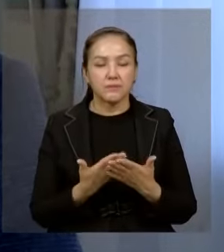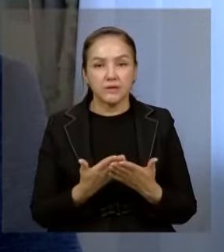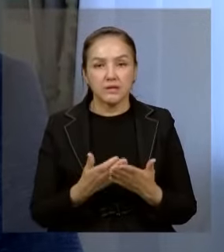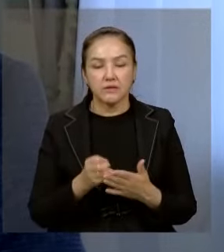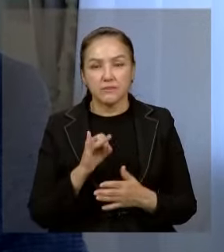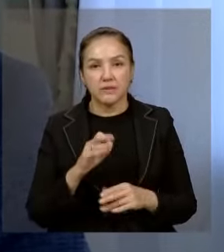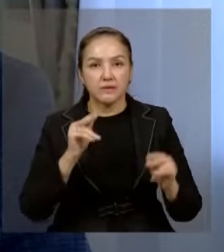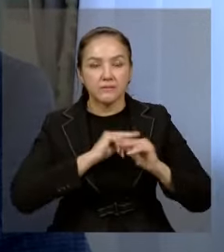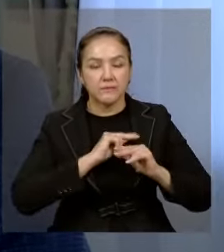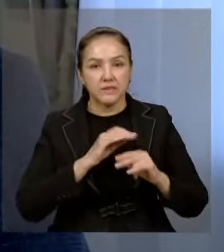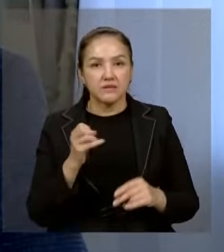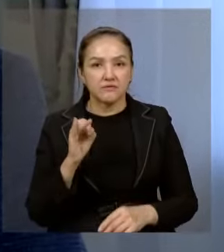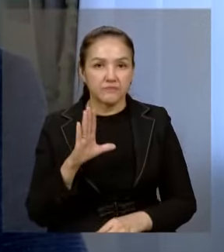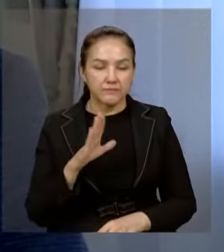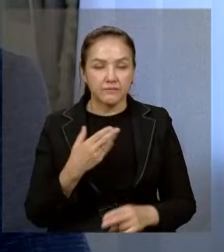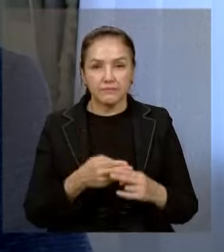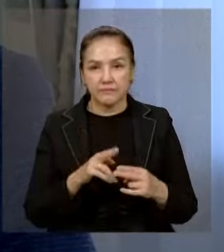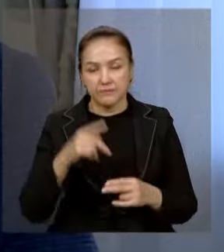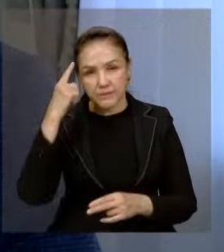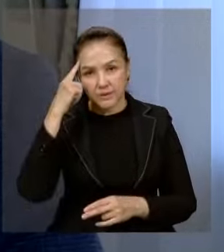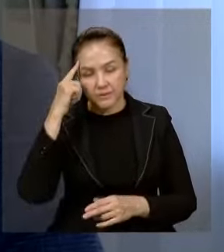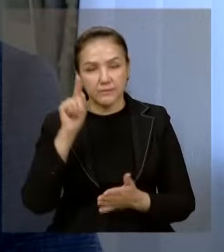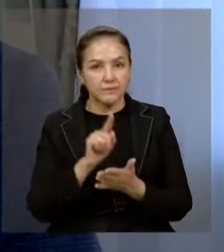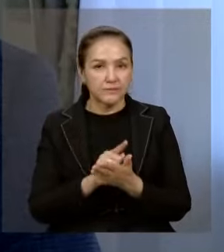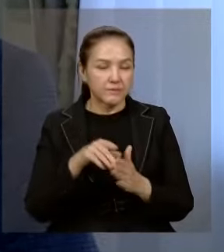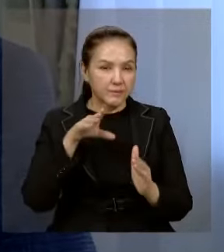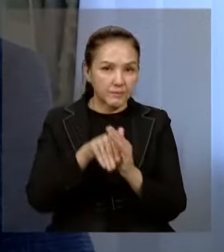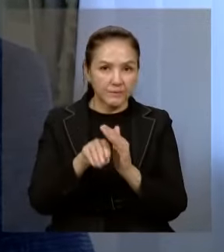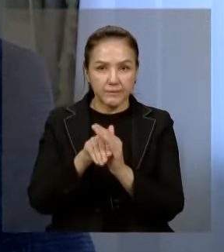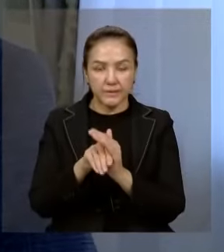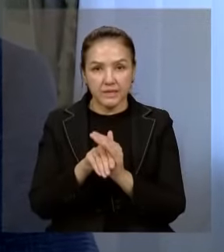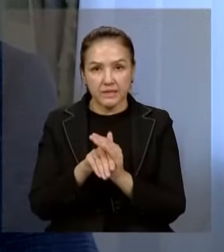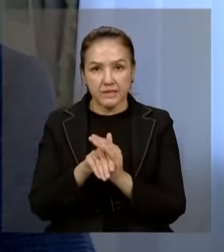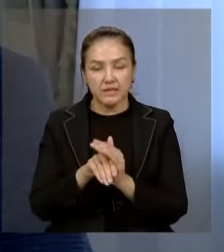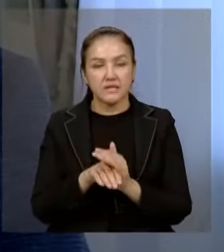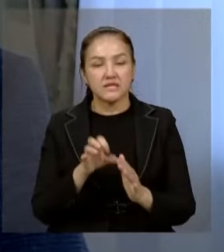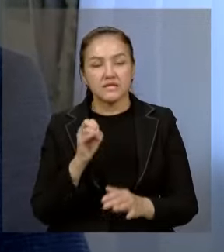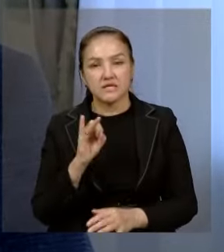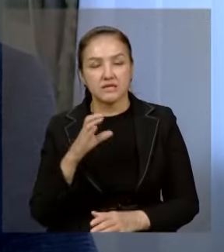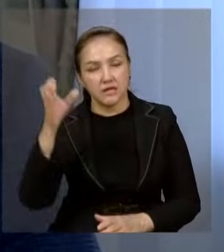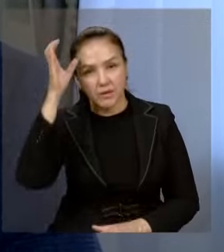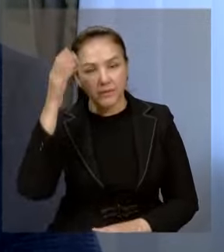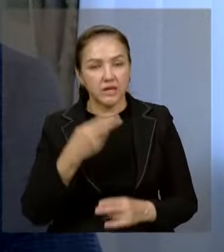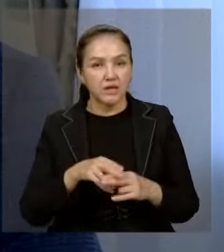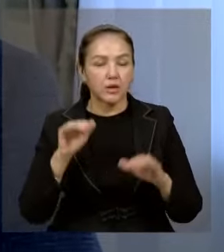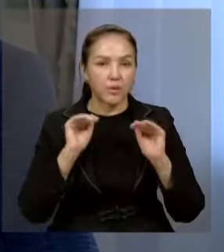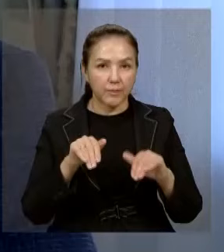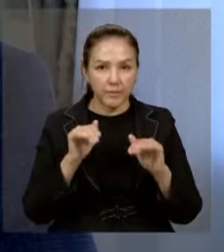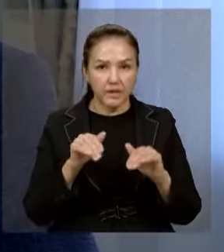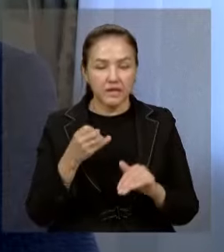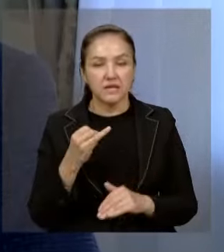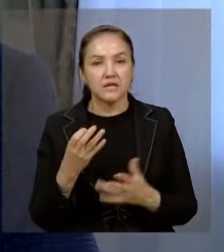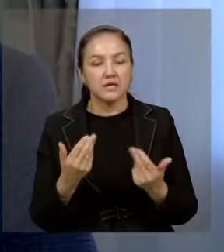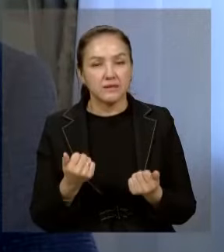квалифицированных рабочих кадров к этому я думаю должны подключаться именно среднее звено образования это колледжи и